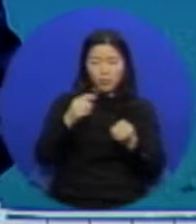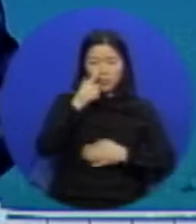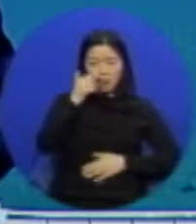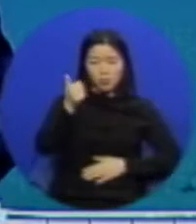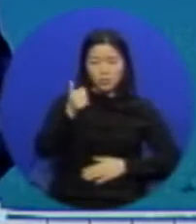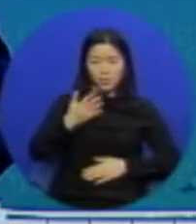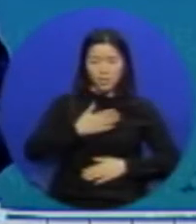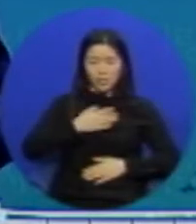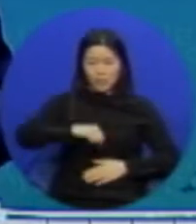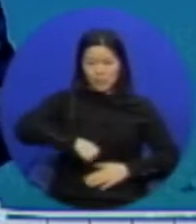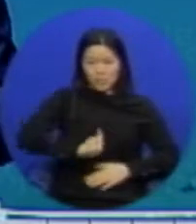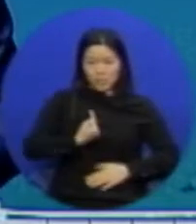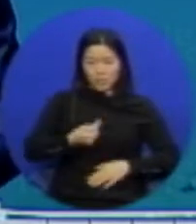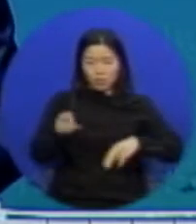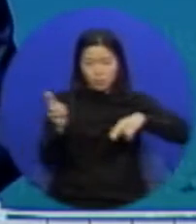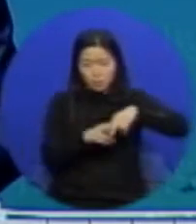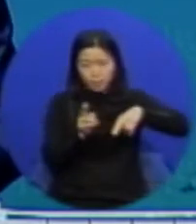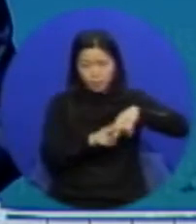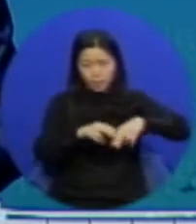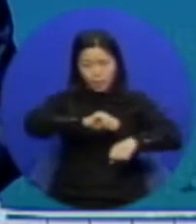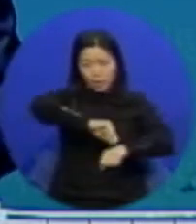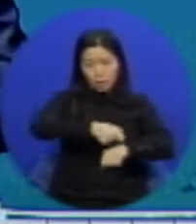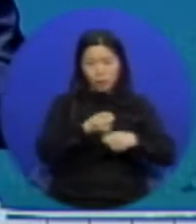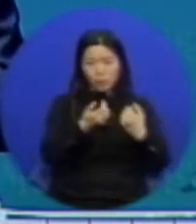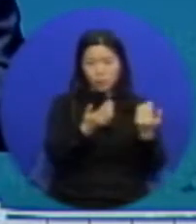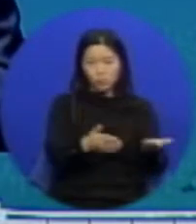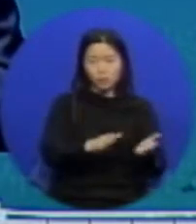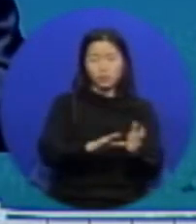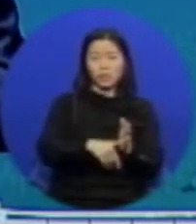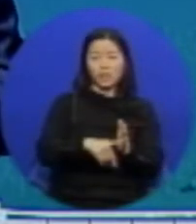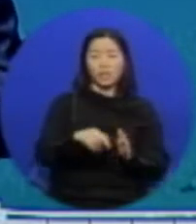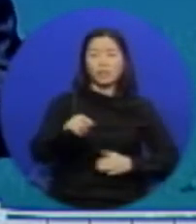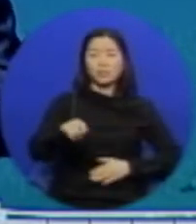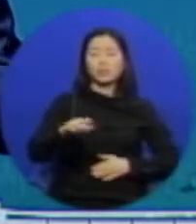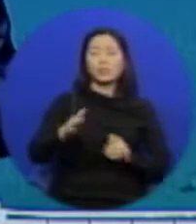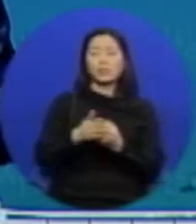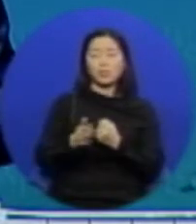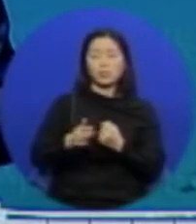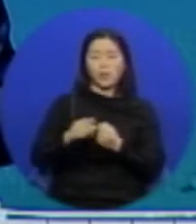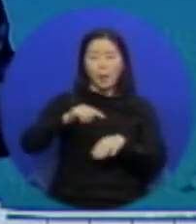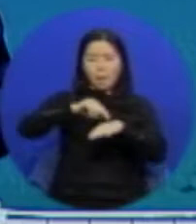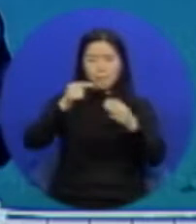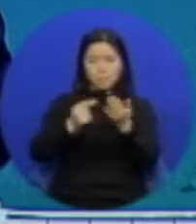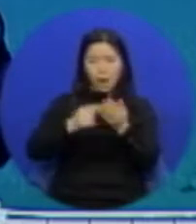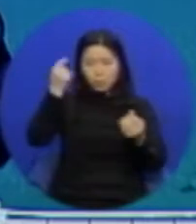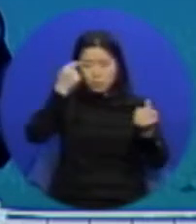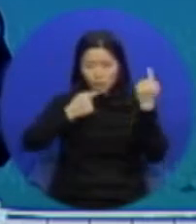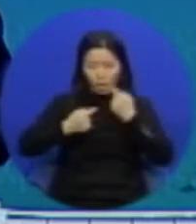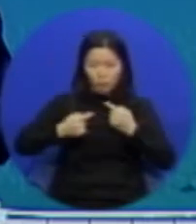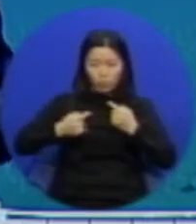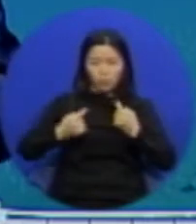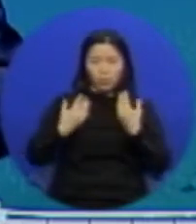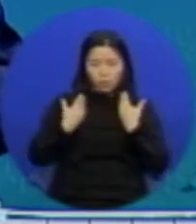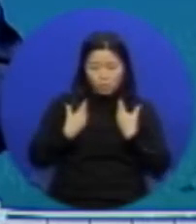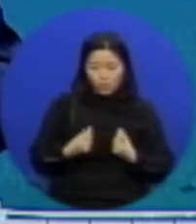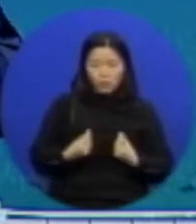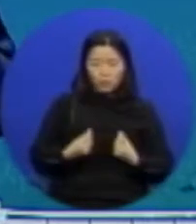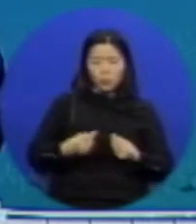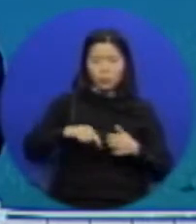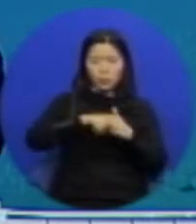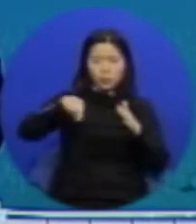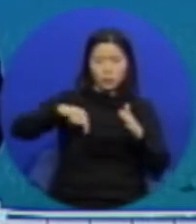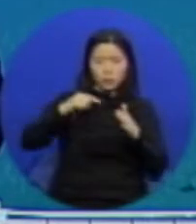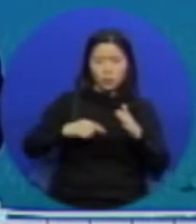자기에게 매를 들고 진기 할 때 그것 때문에 그만 마음이 상하고 낙심이 되고 또 속에